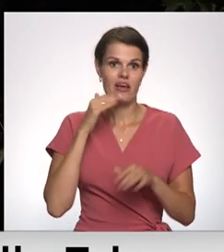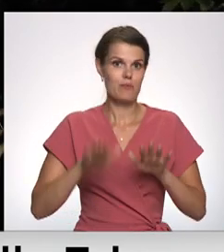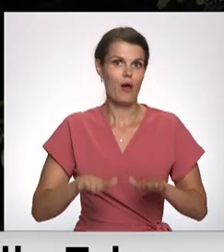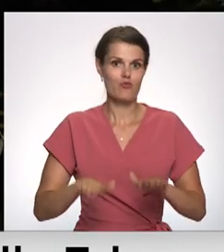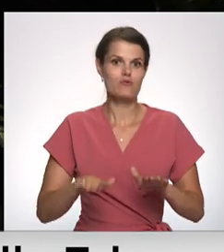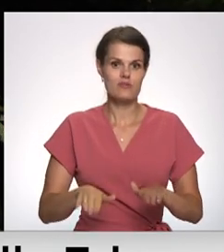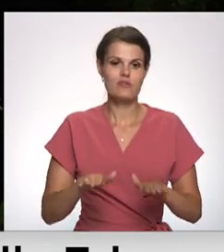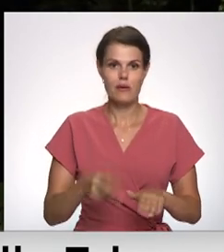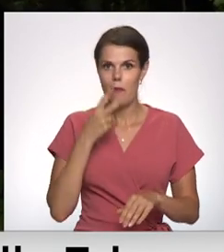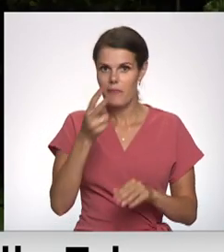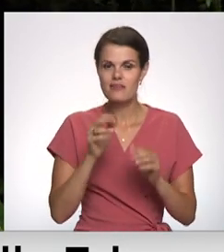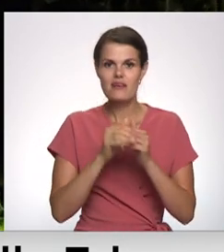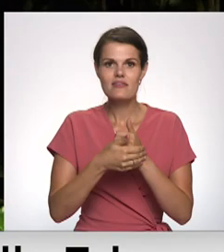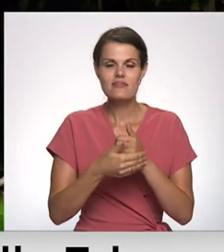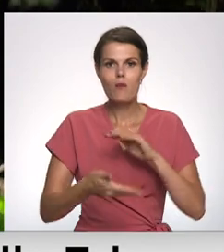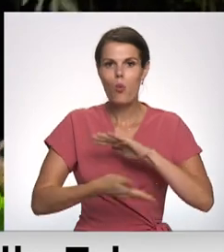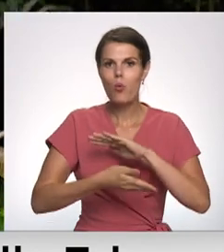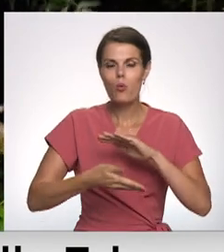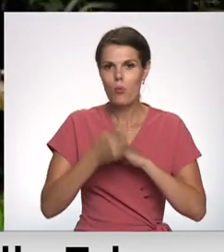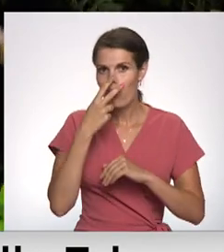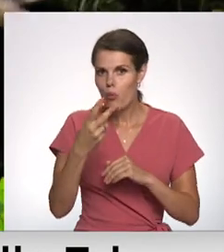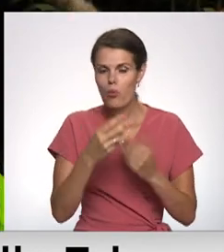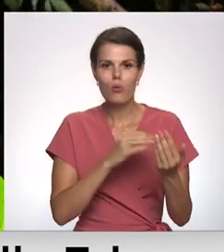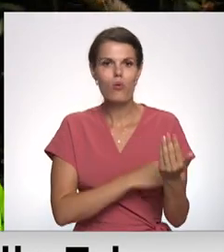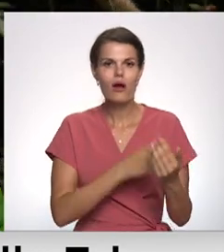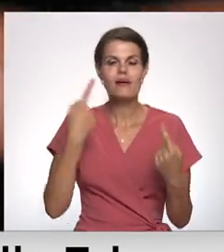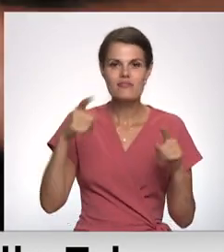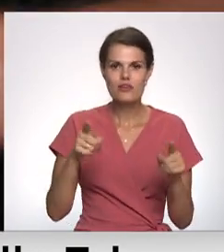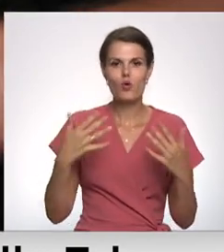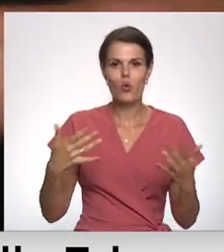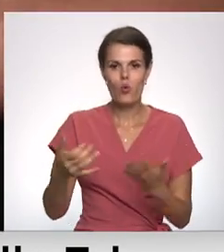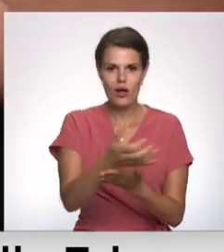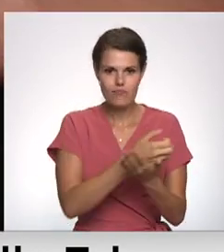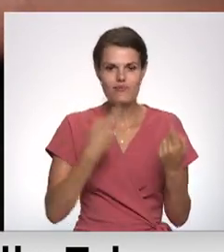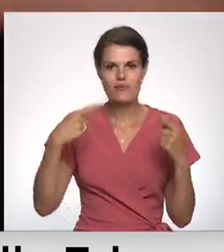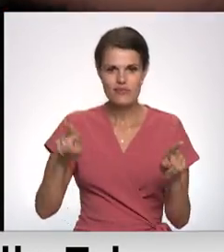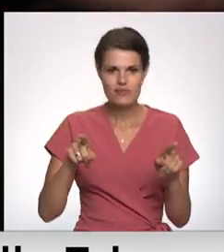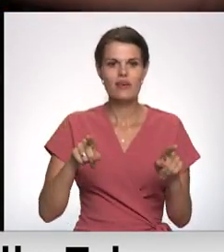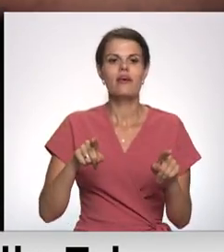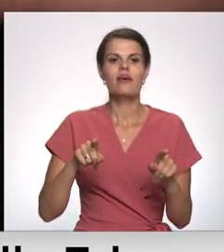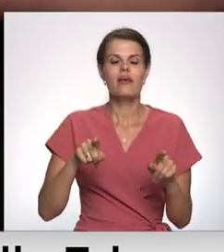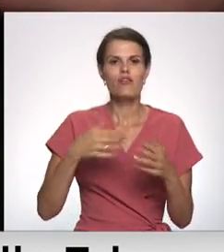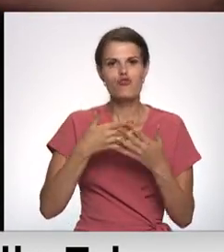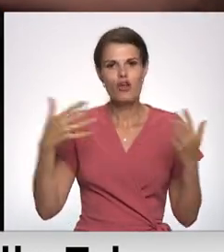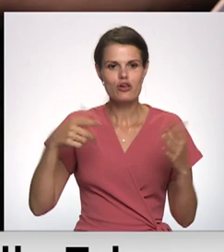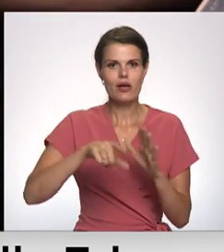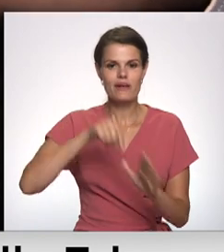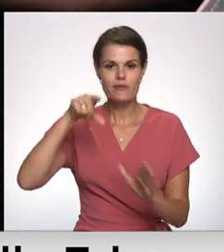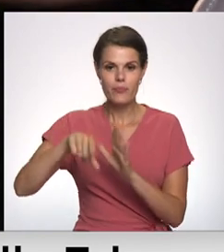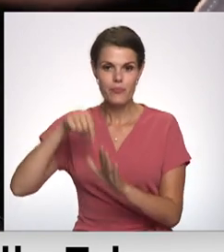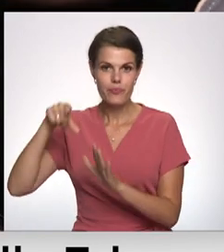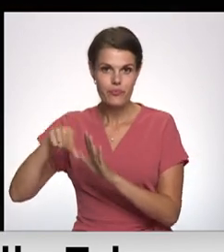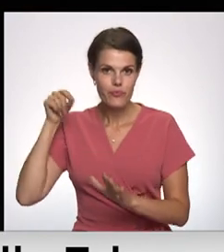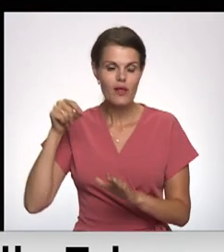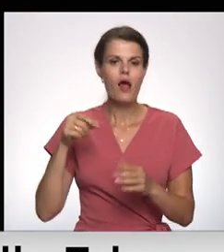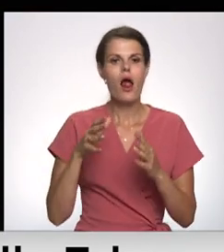Esam šitā koka paskaties uzmanīgi. Drosmīgākie lasa ar rokām, bet pārējie apbruņojušies ar dažādiem instrumentiem.